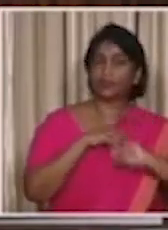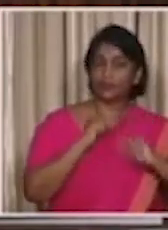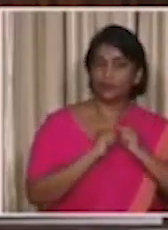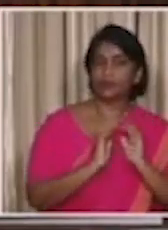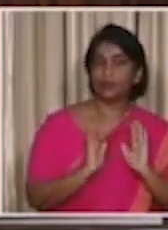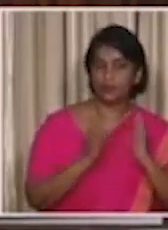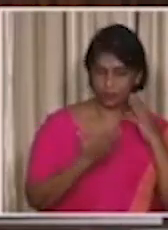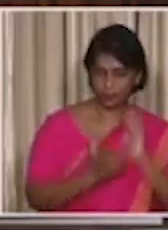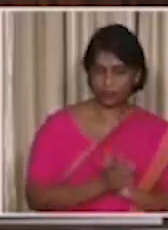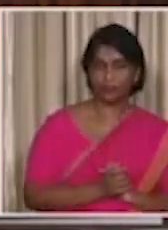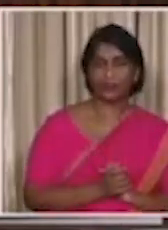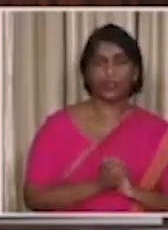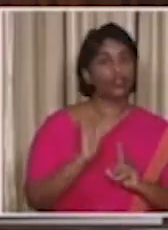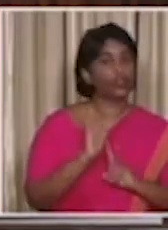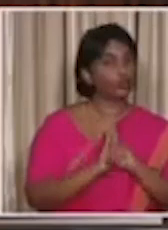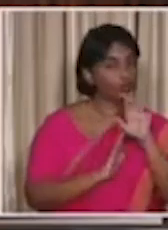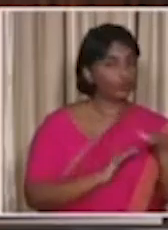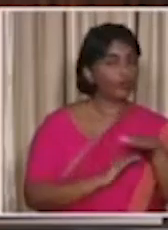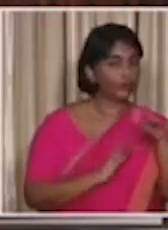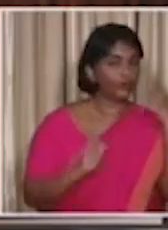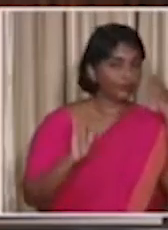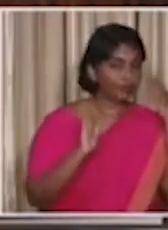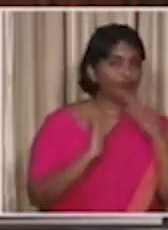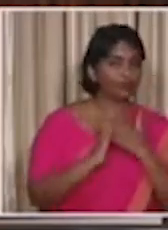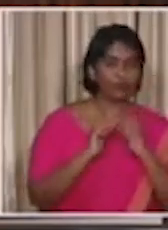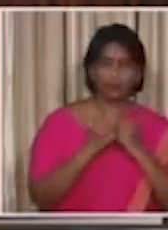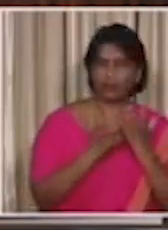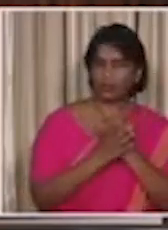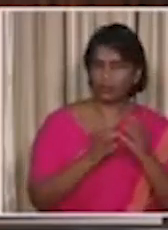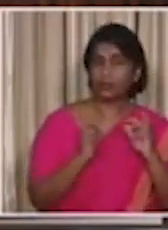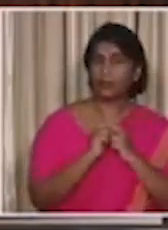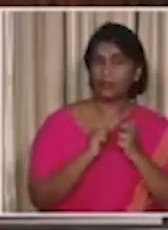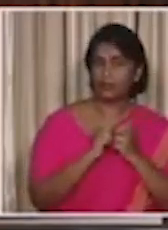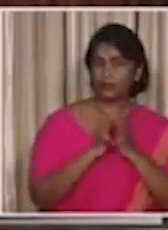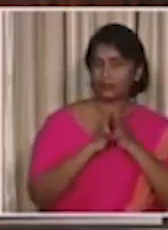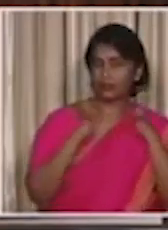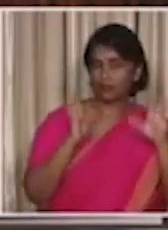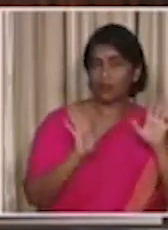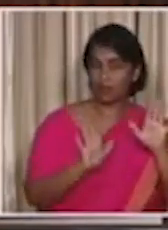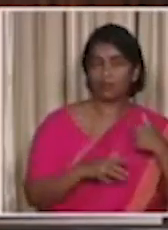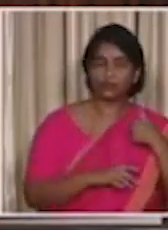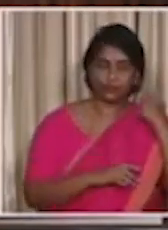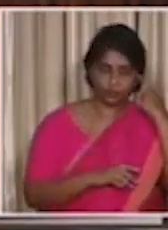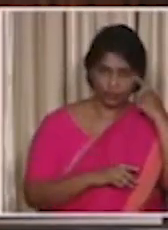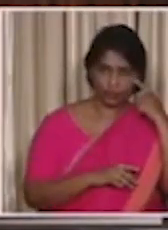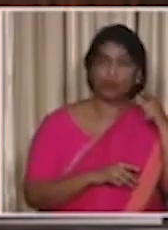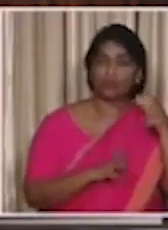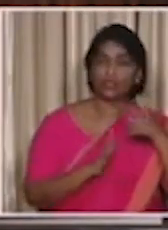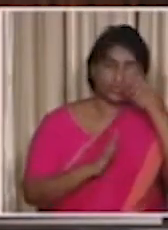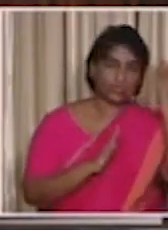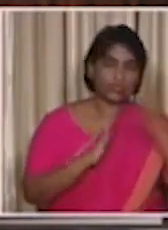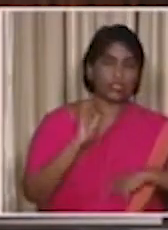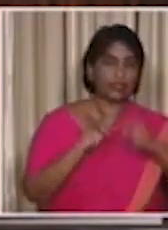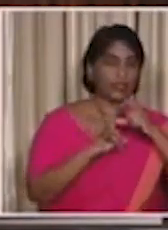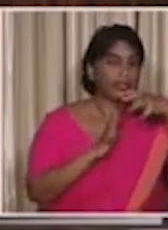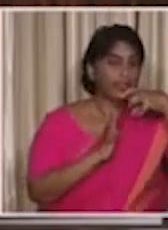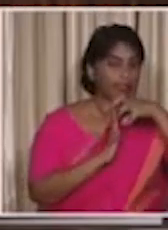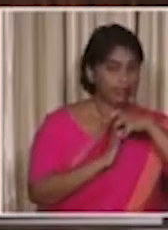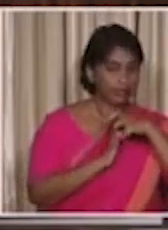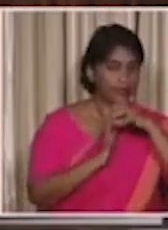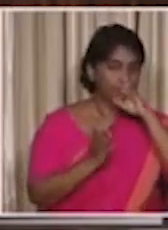ක්‍රියාවට නංවනවා. උතුරේ ඉඩම් සම්බන්ධ නොවිසඳුණු ගැටලු තවත් ඇති බව අප දන්නවා. යාපන දිස්ත්‍රික්කයේ